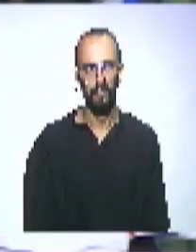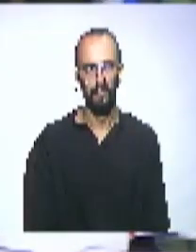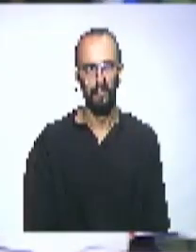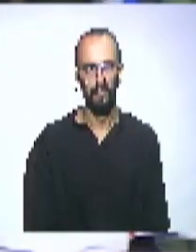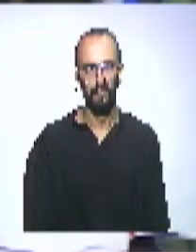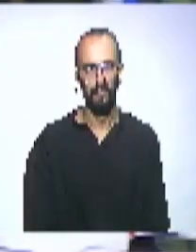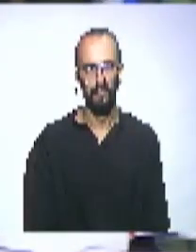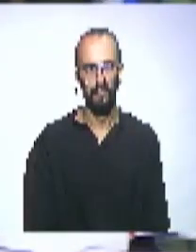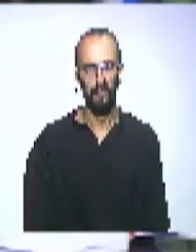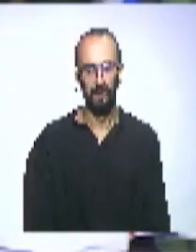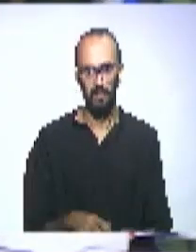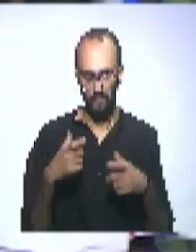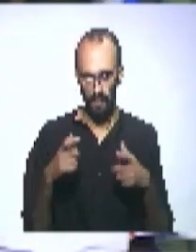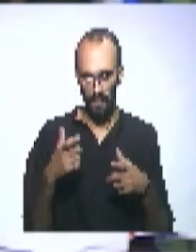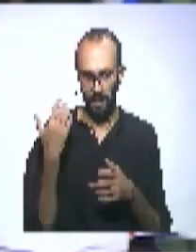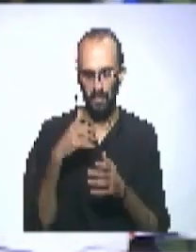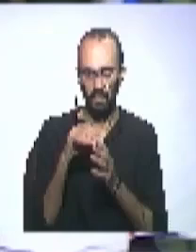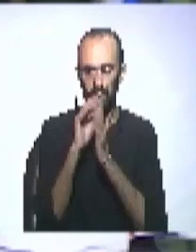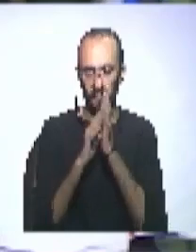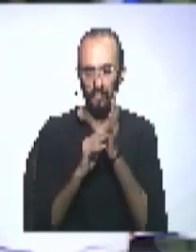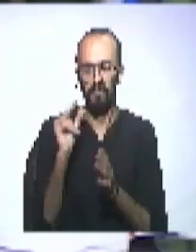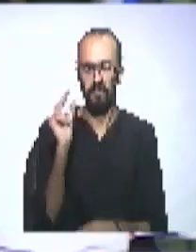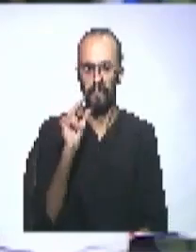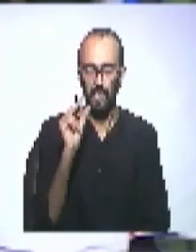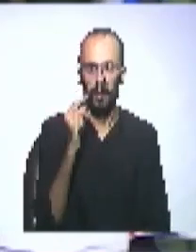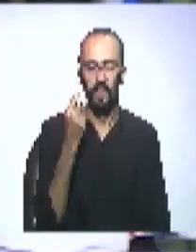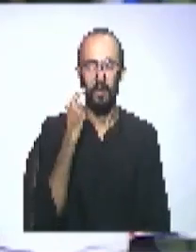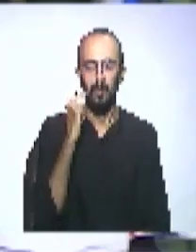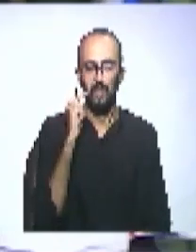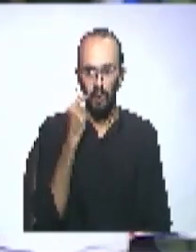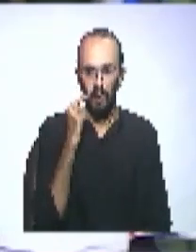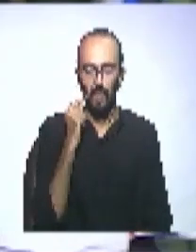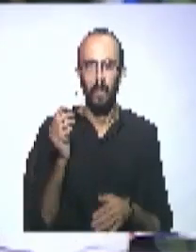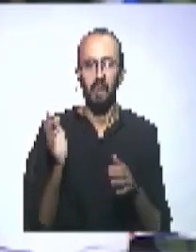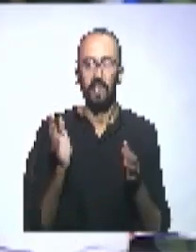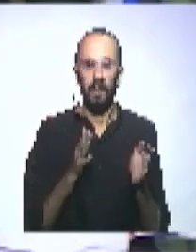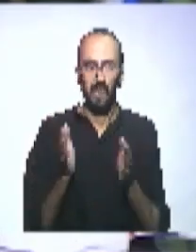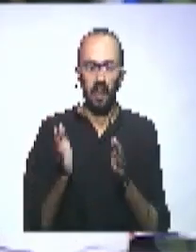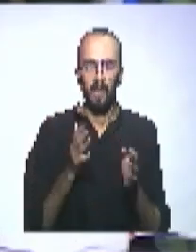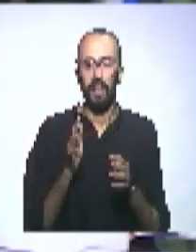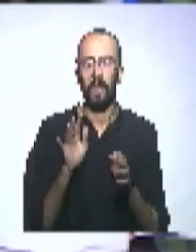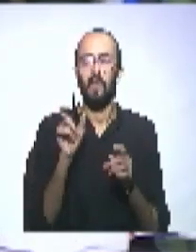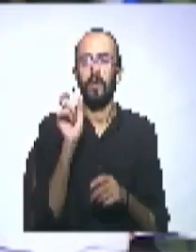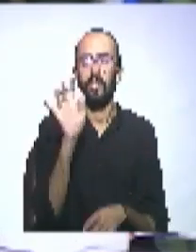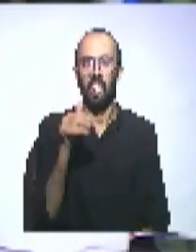المقادير الفطيرة كانت البيض والسكر والدقيق والنشا